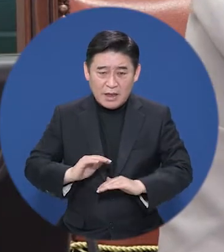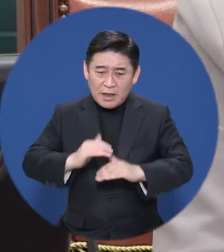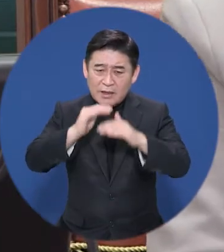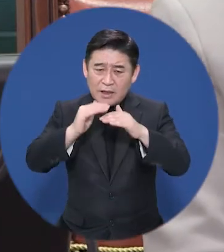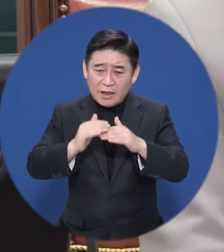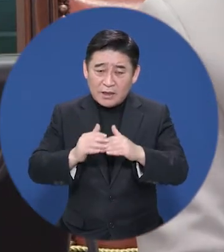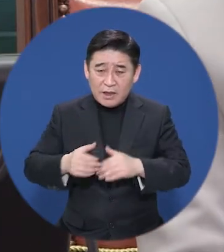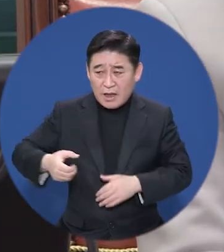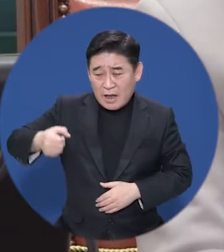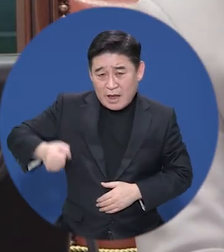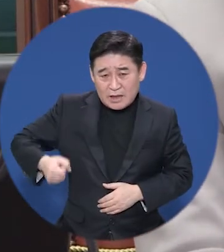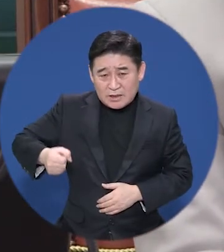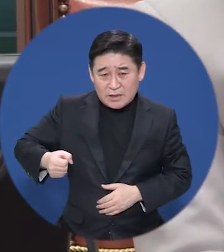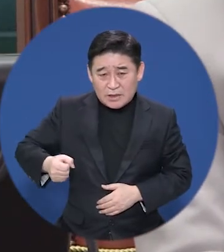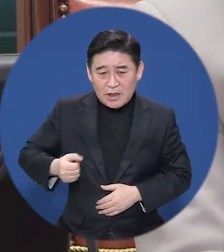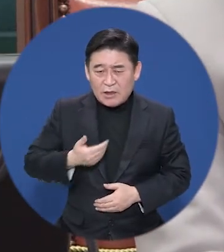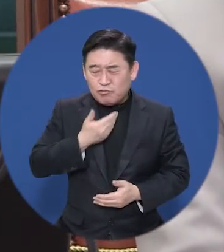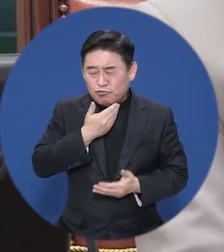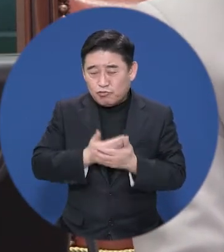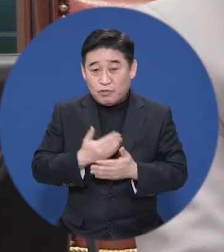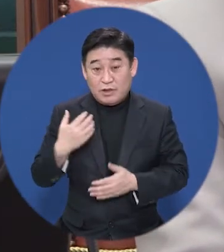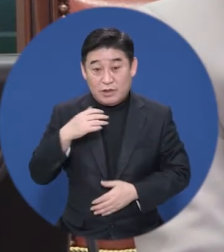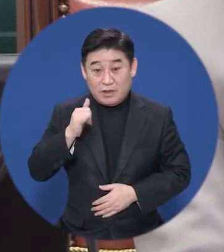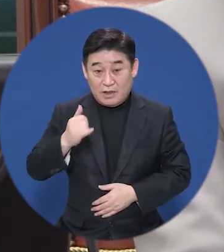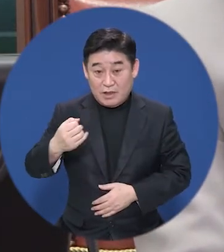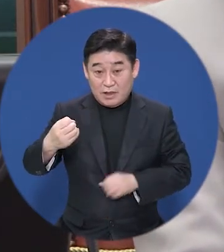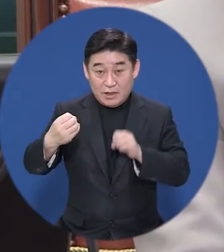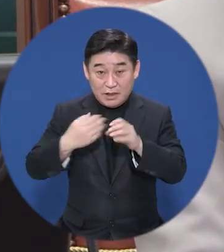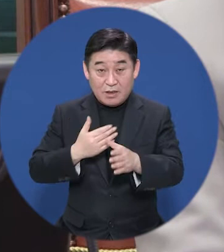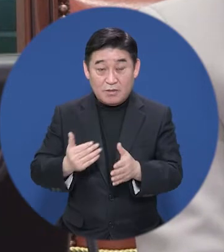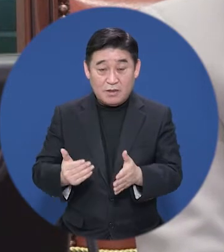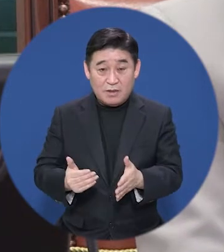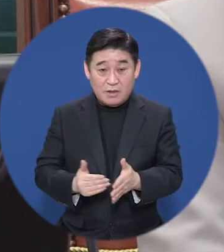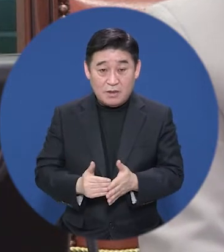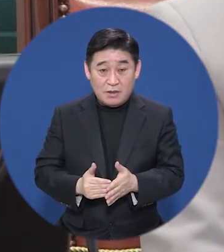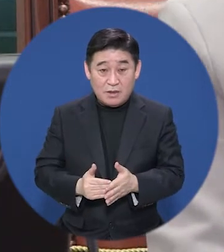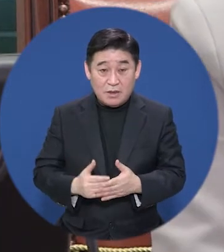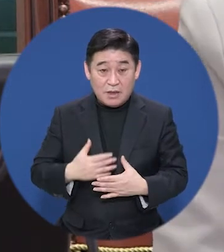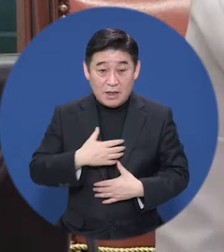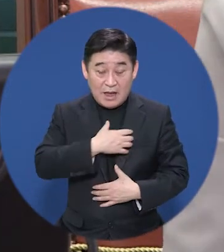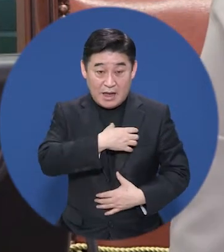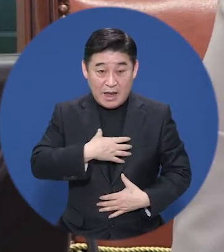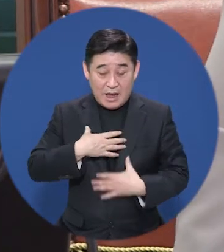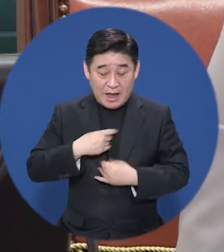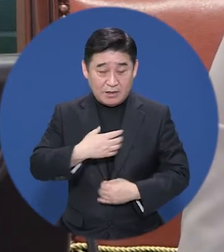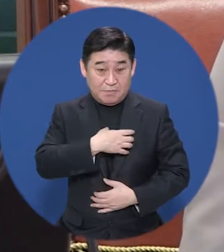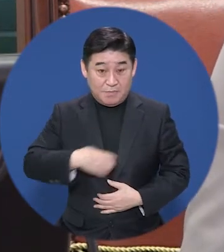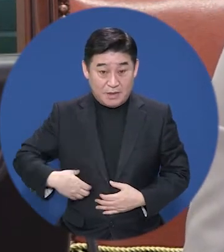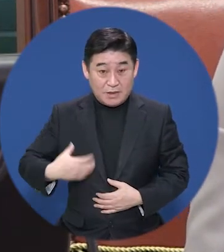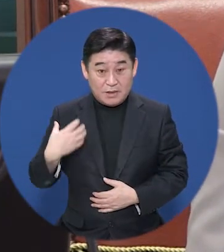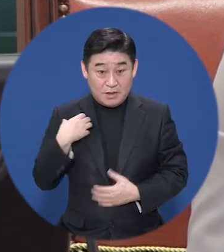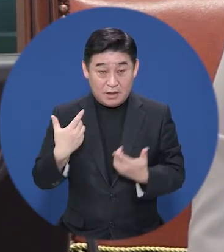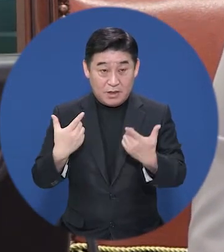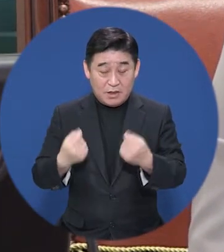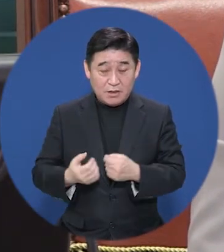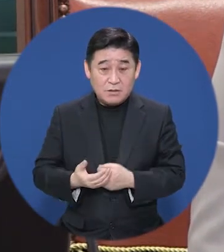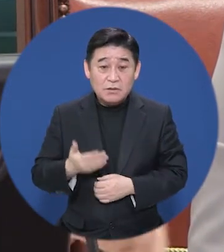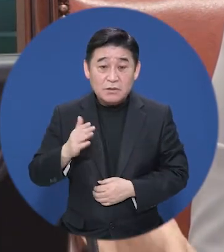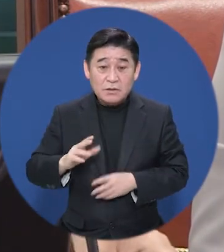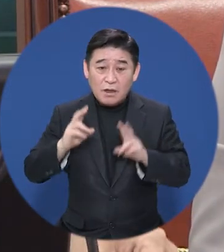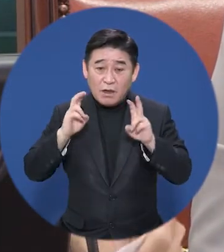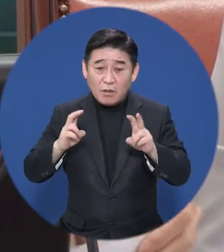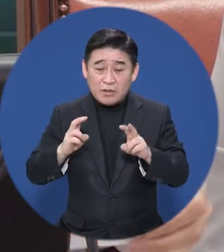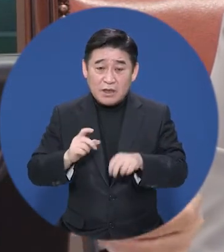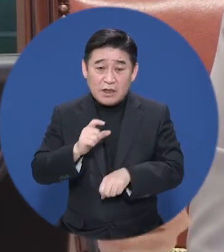에스컬레이터 핸드레일이 굉장히 중요한 역할을 한다고 지금 말씀을 하셨잖아요. 네. 안전벨트 같은 역할을 하신다면서요. 그런데